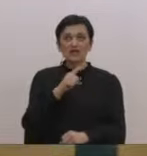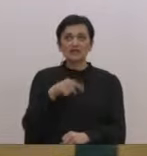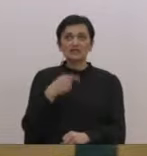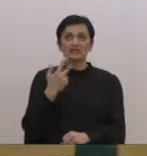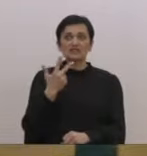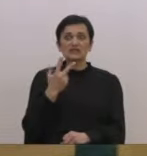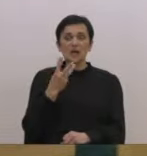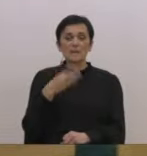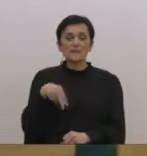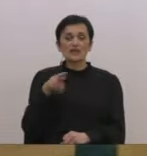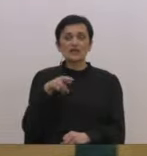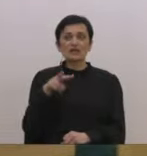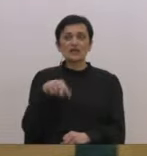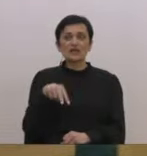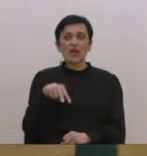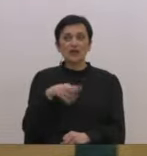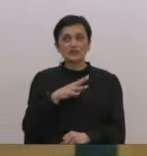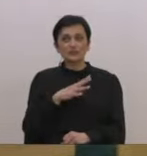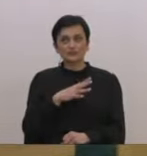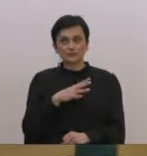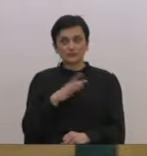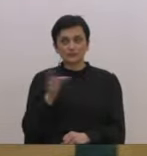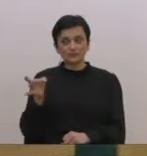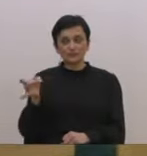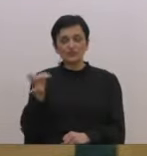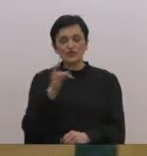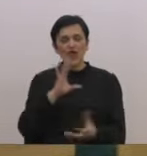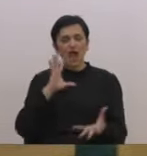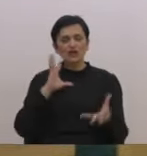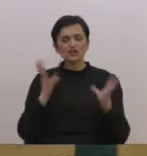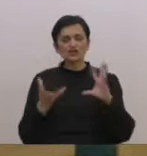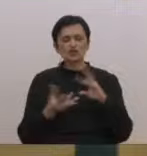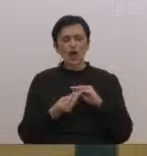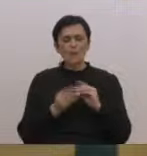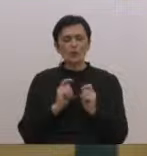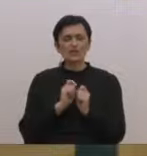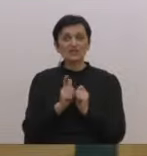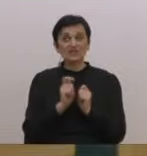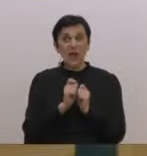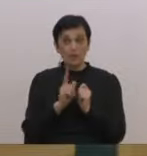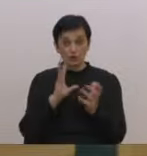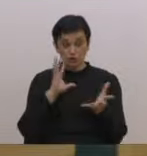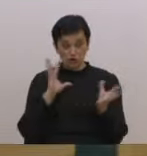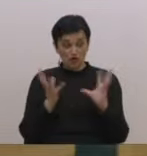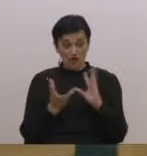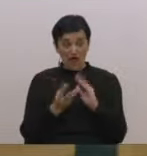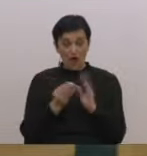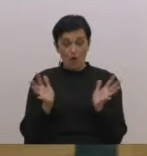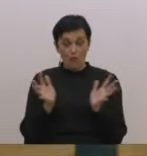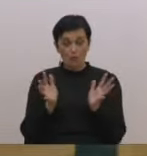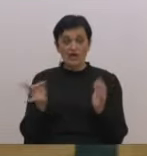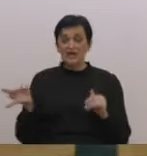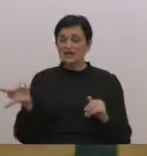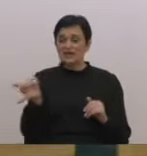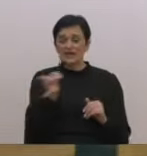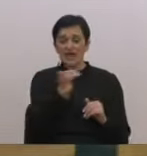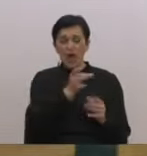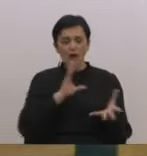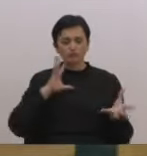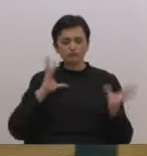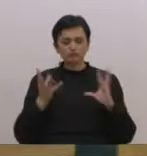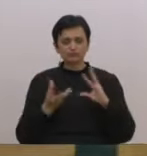1.3 მილიარდი ლარი იყო რეგიონების ჯამური დაფინანსება, მეგობრებო, ჯამური, წარმოიდგინეთ, ყველა რეგიონის